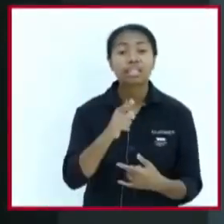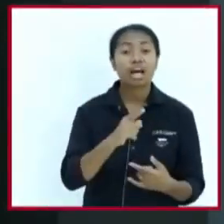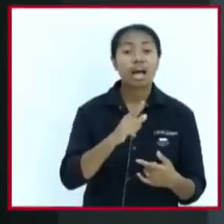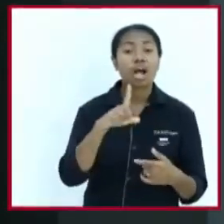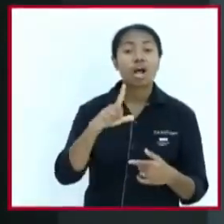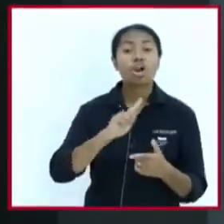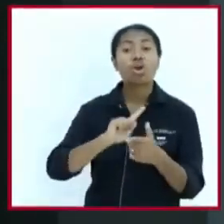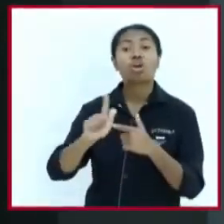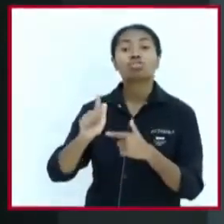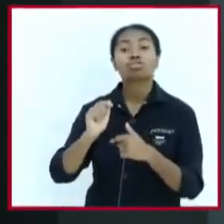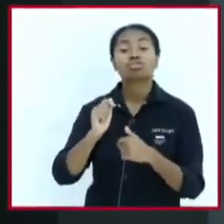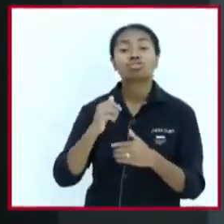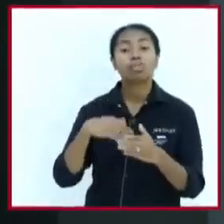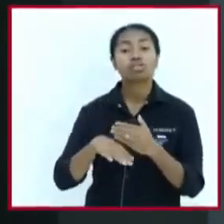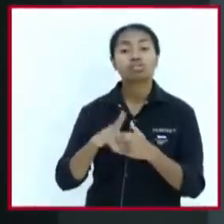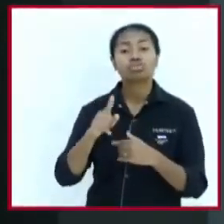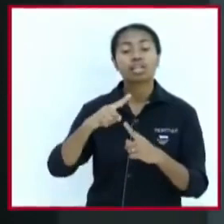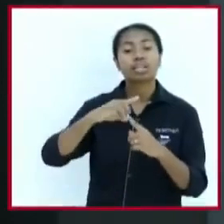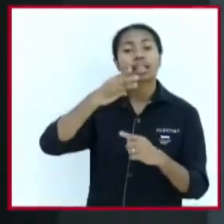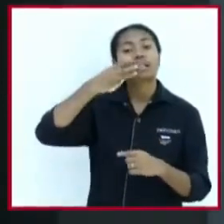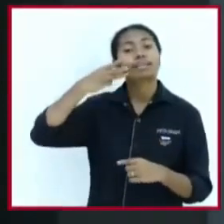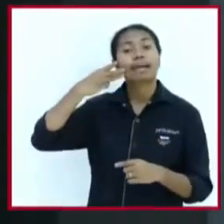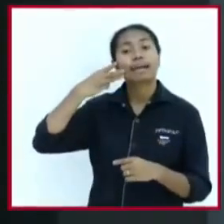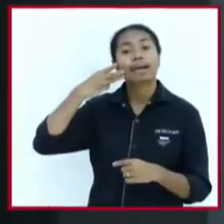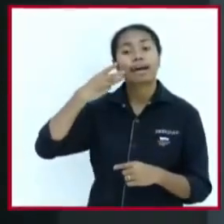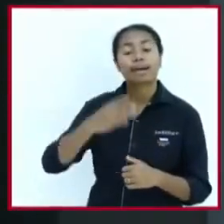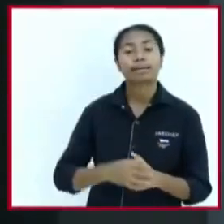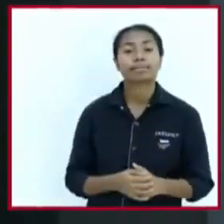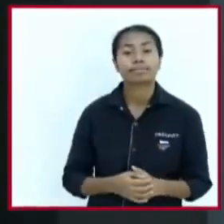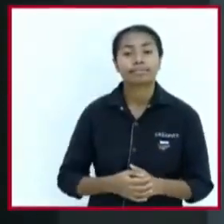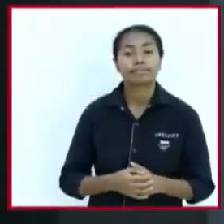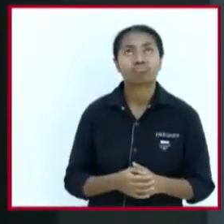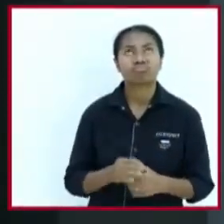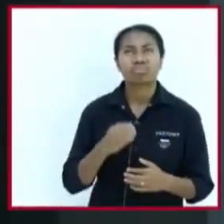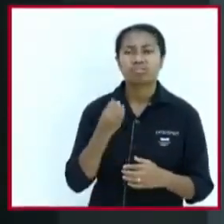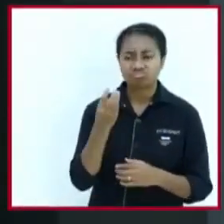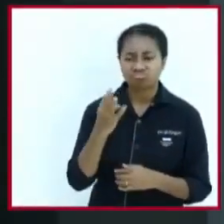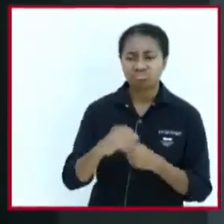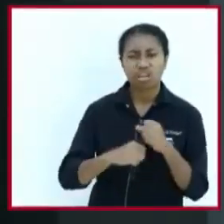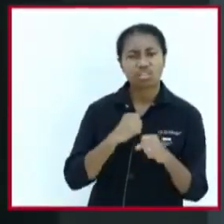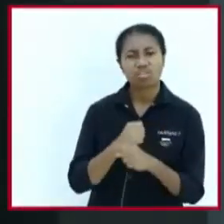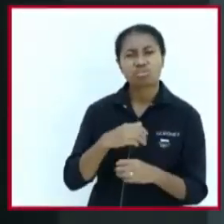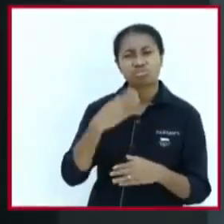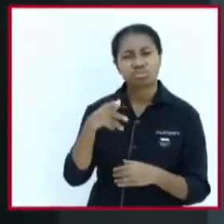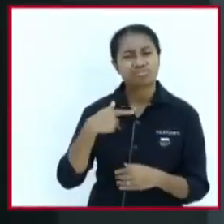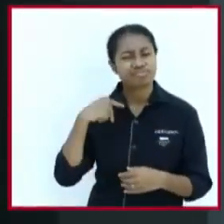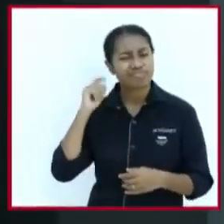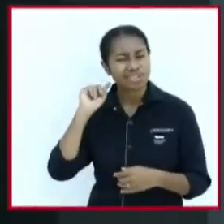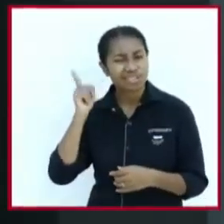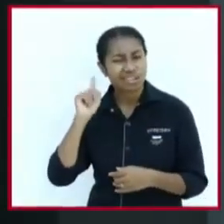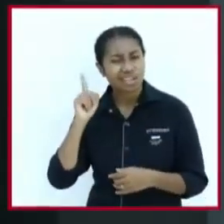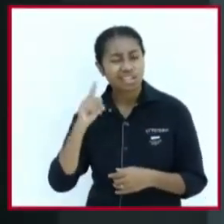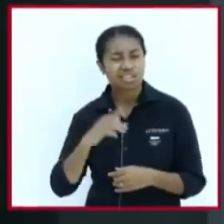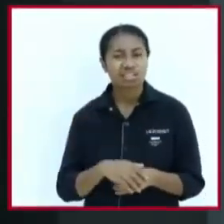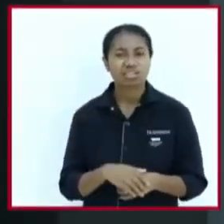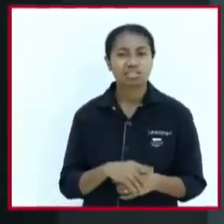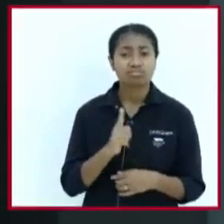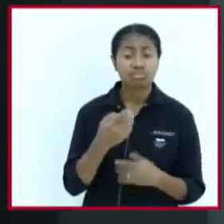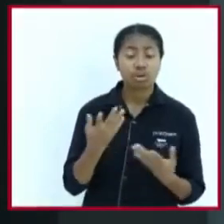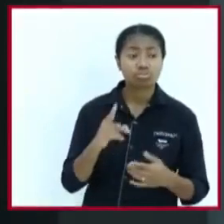keluar dari Angkatan Laut Hai beberapa tahun kemudian saya dengar loh kok jadi